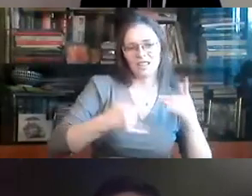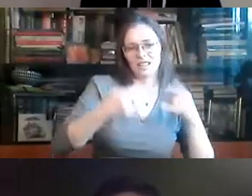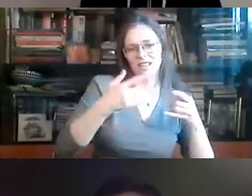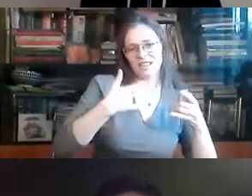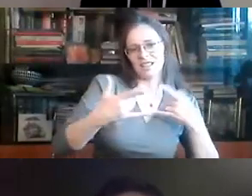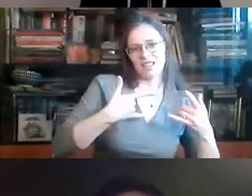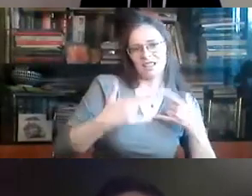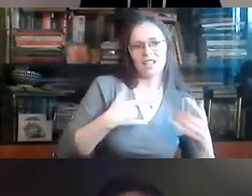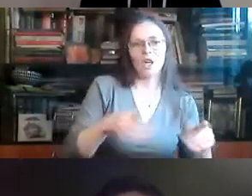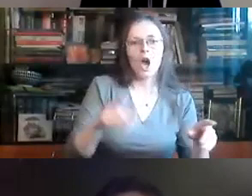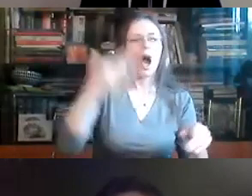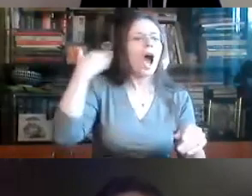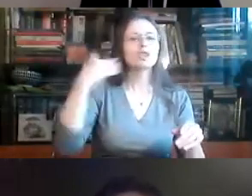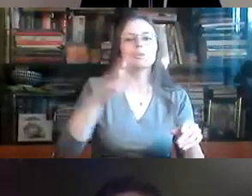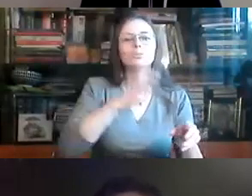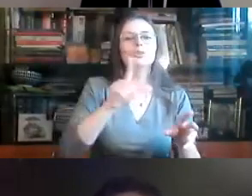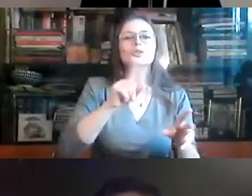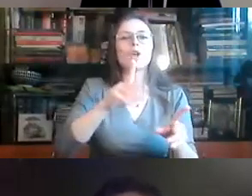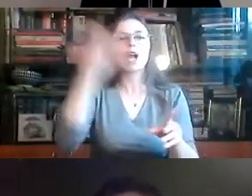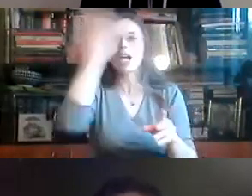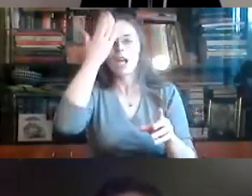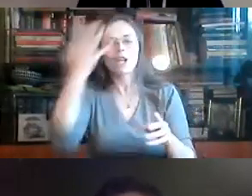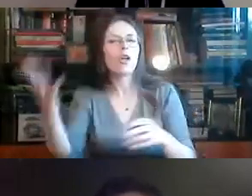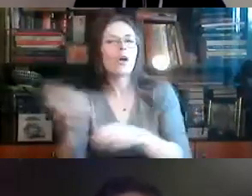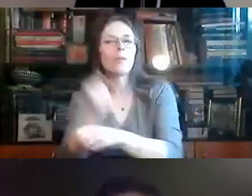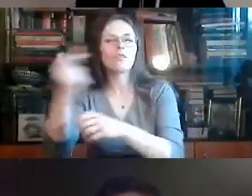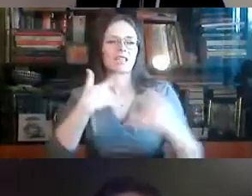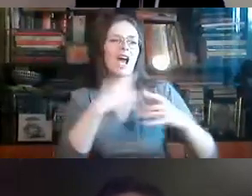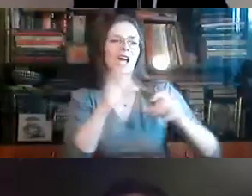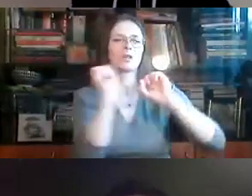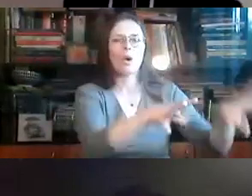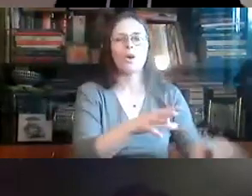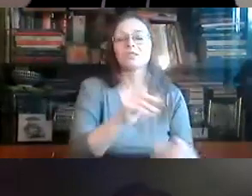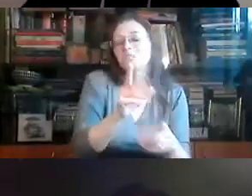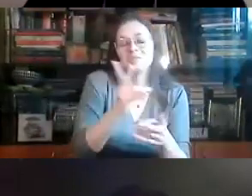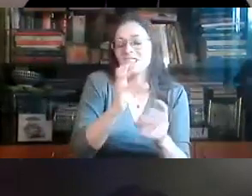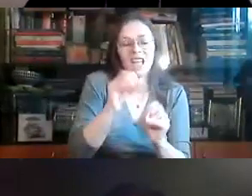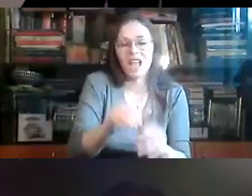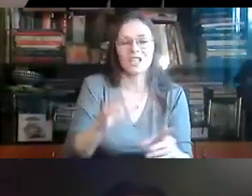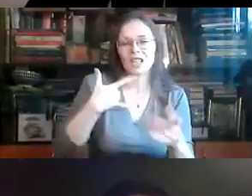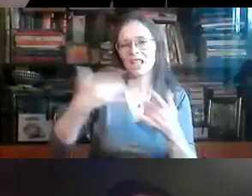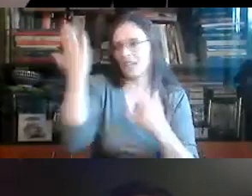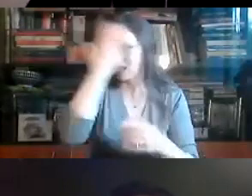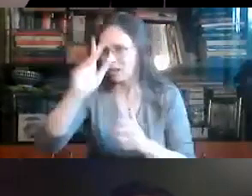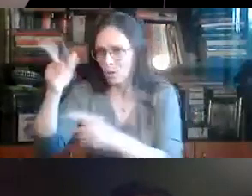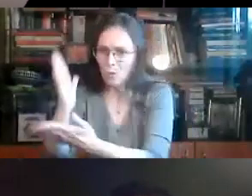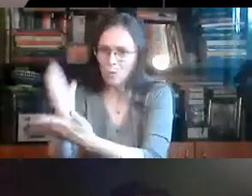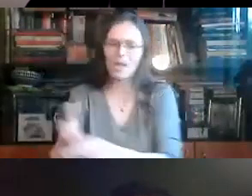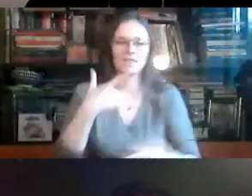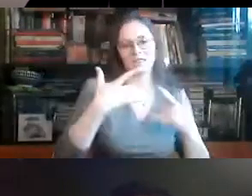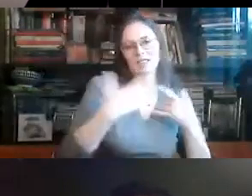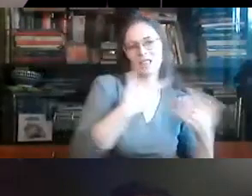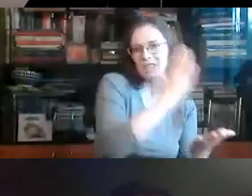театр, и мы увидели, что кино как раз снова пытается вернуться к истокам театра, где